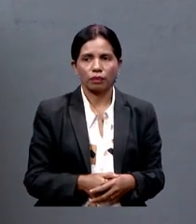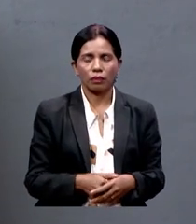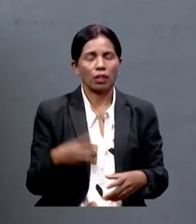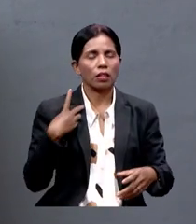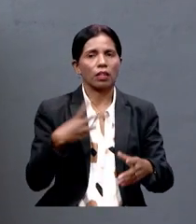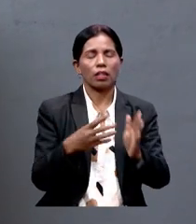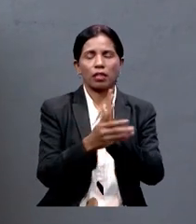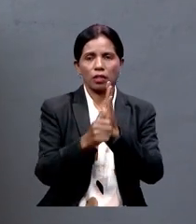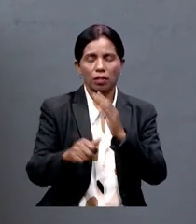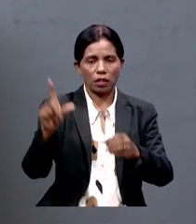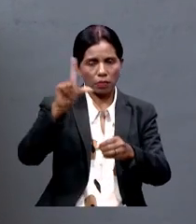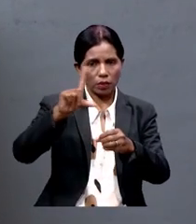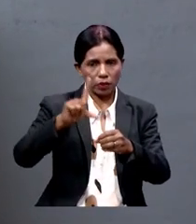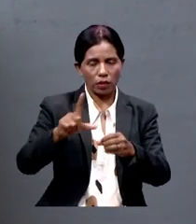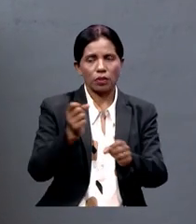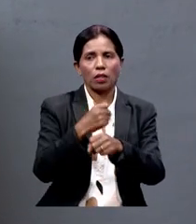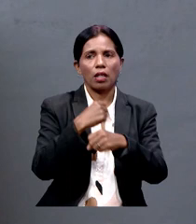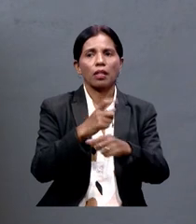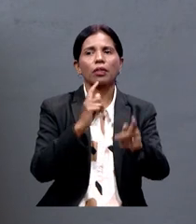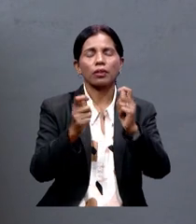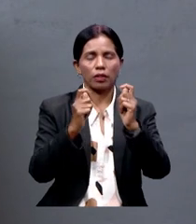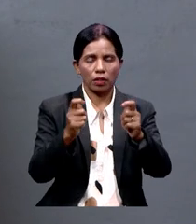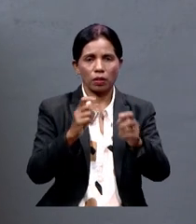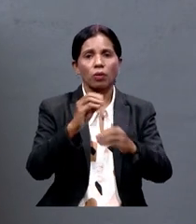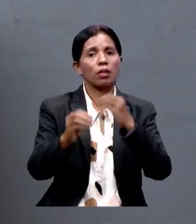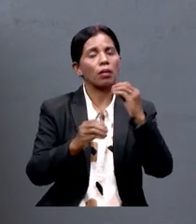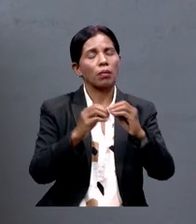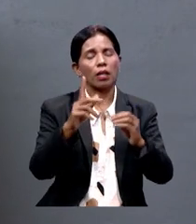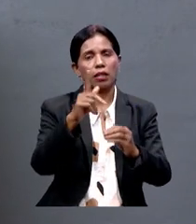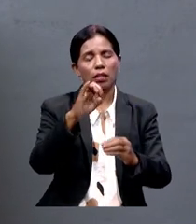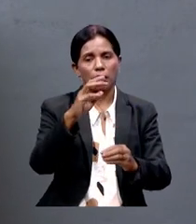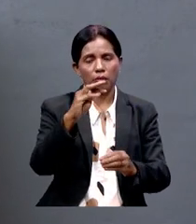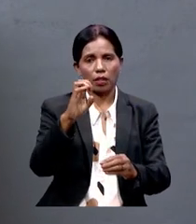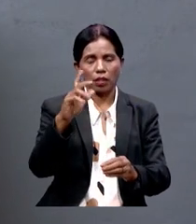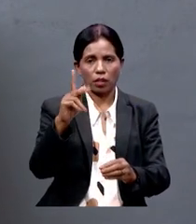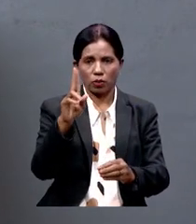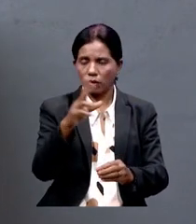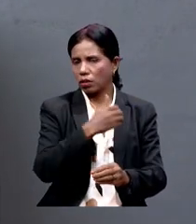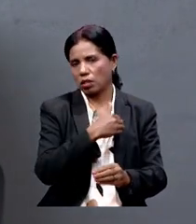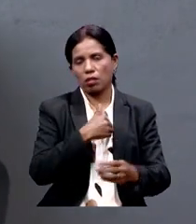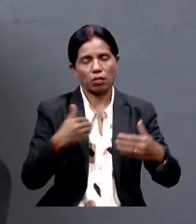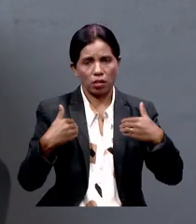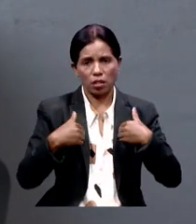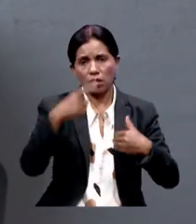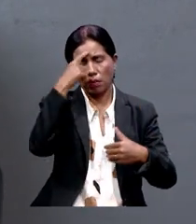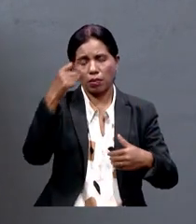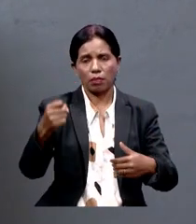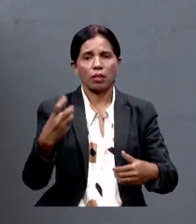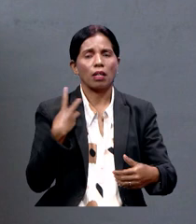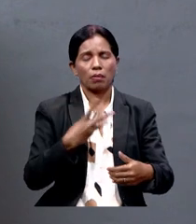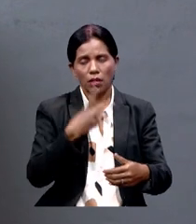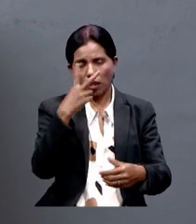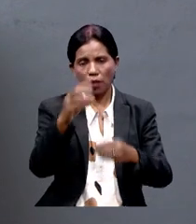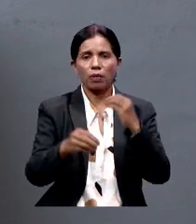kapasitas di laboratorio para hal teste ba mikro kimiko parameter kimiko ne sudah kia tamane maka ba parameter kimiko